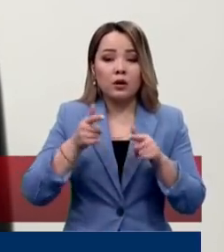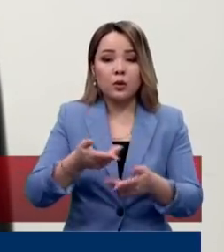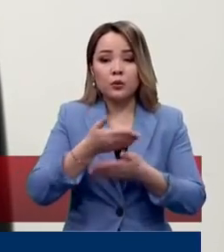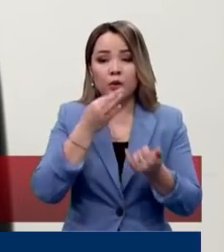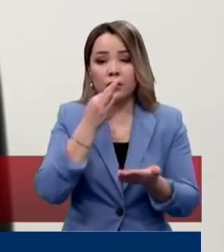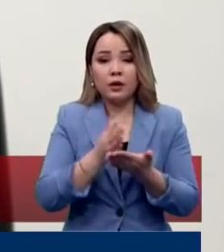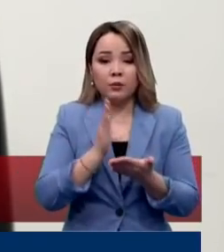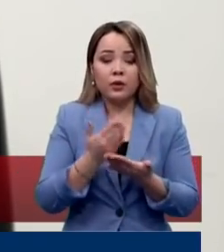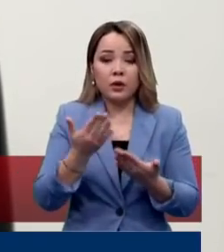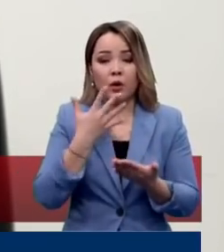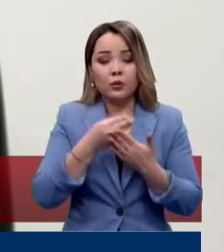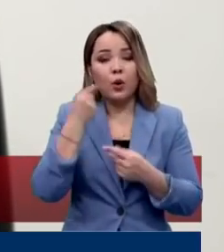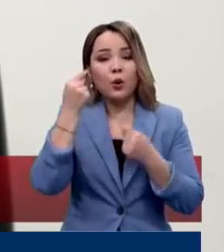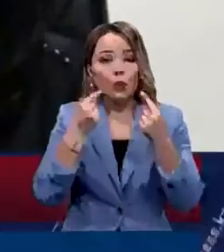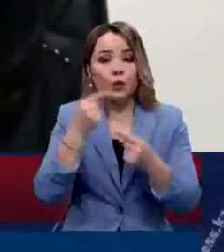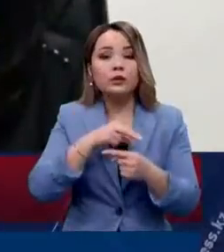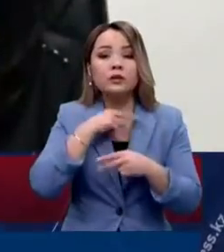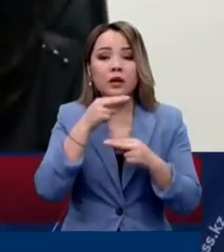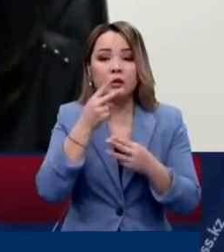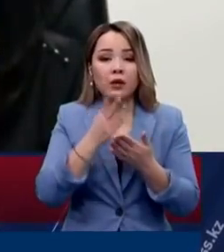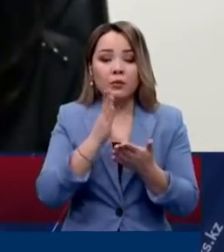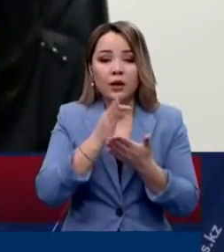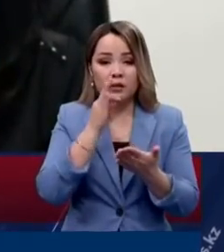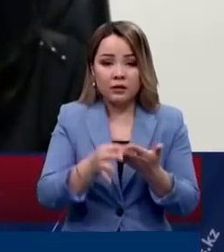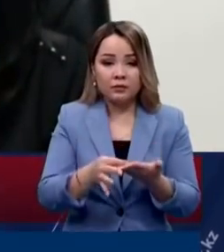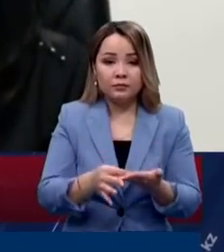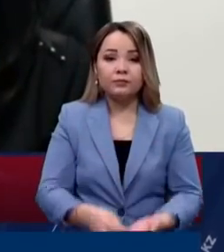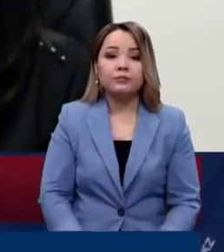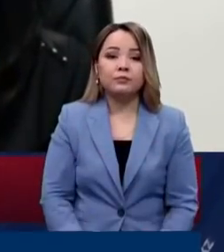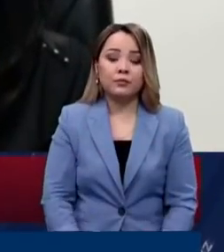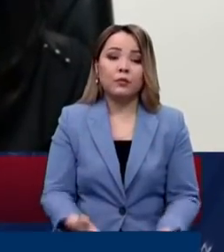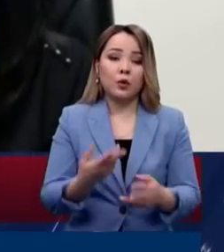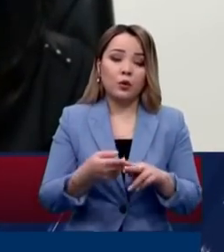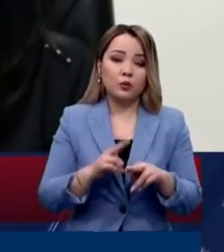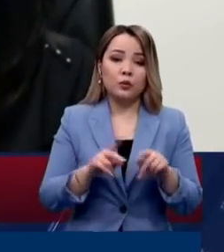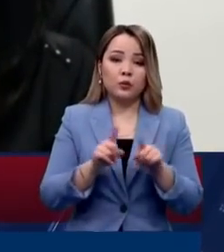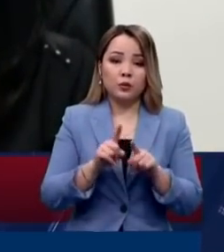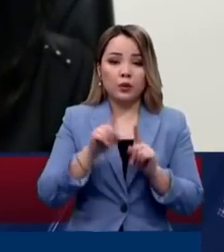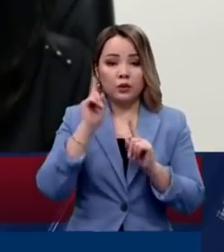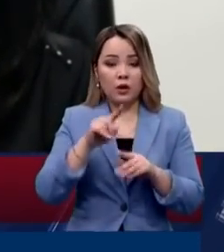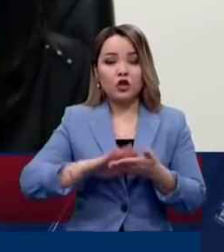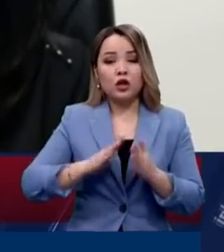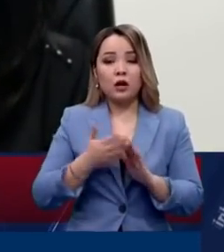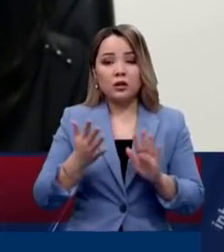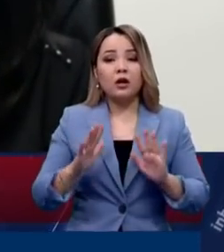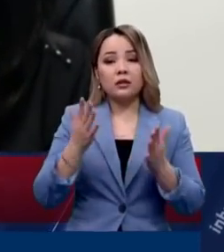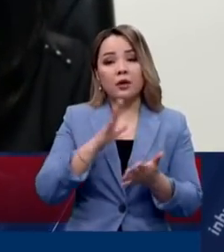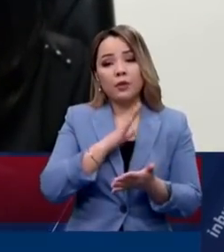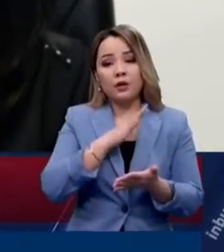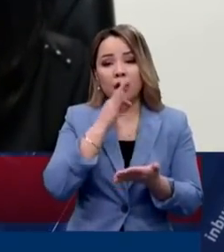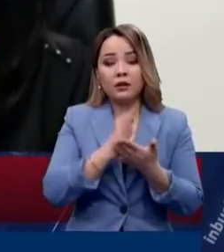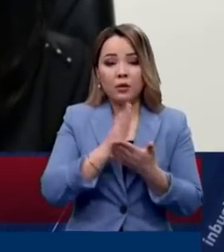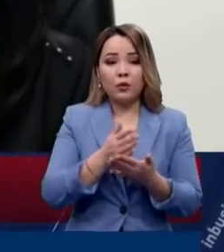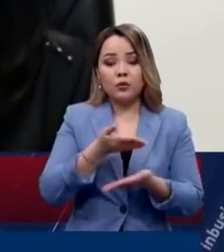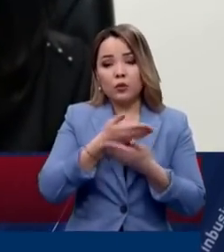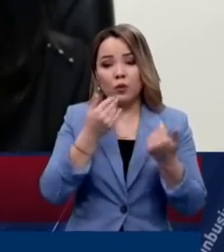былайша айтқанда. Өзіңіз логикаға қарап егер ойланатын болсақ та. Жоқ, енді таяқтың екі ұшы бар дегенде ондай жағдайлар да болып қалуы мүмкін. Енді